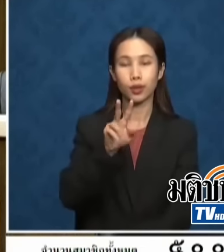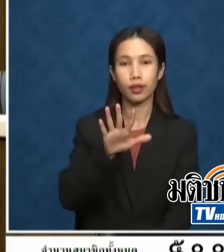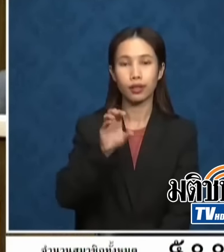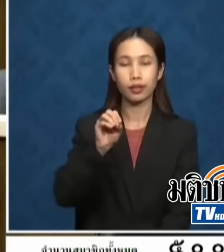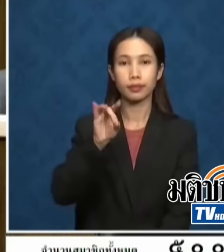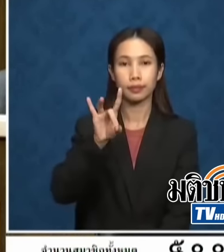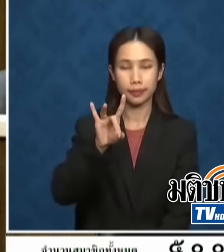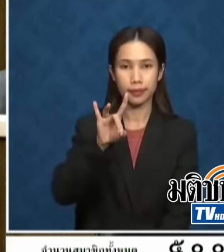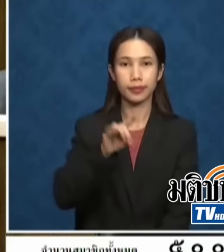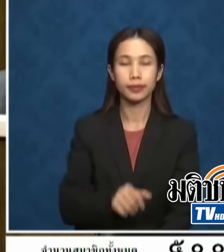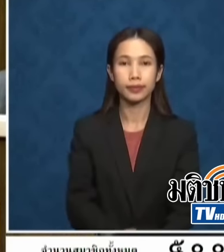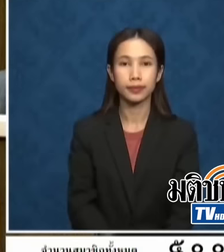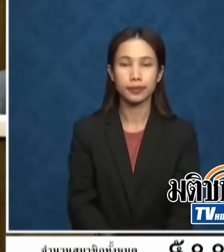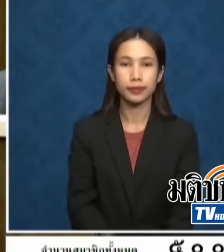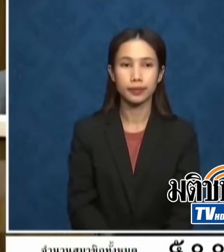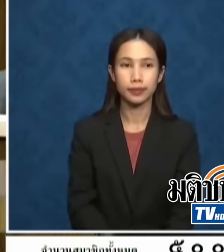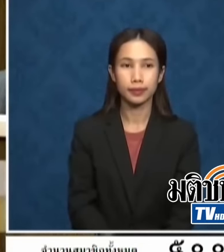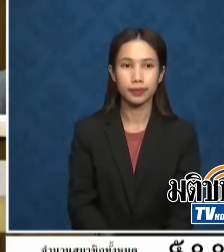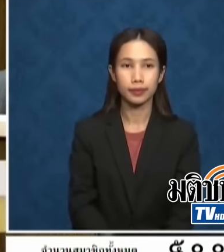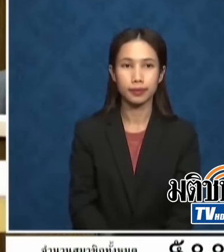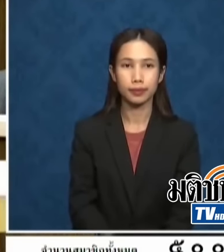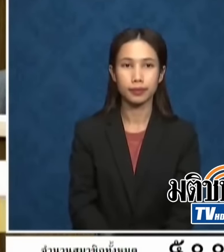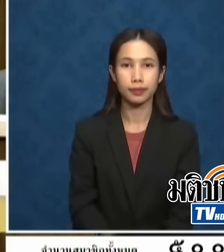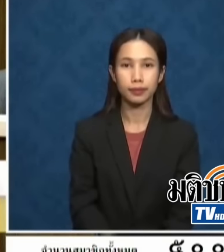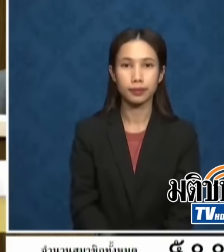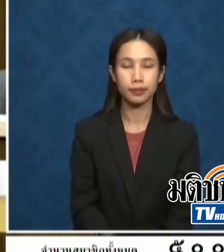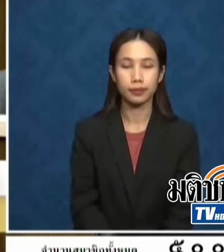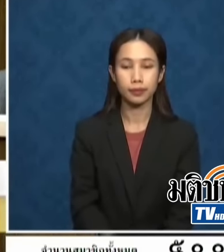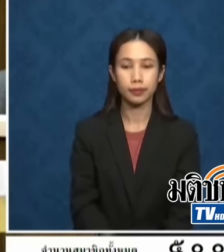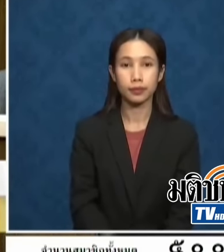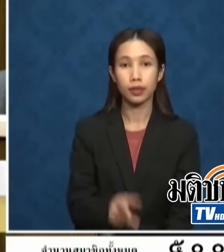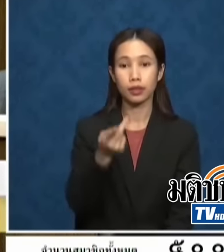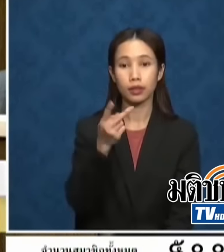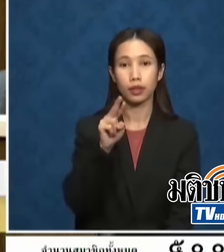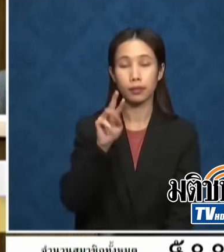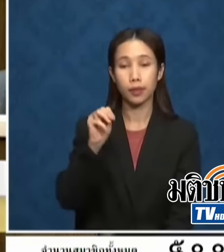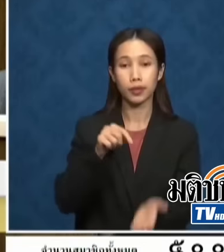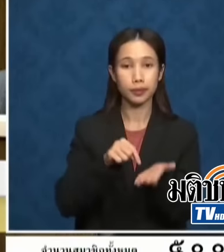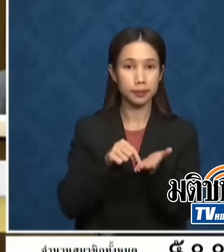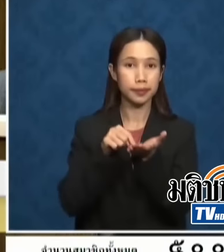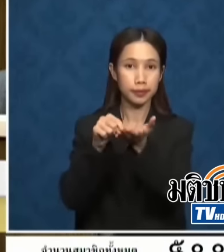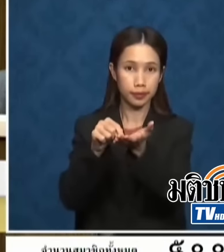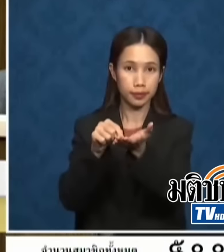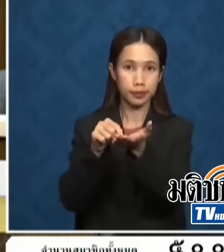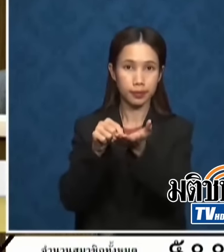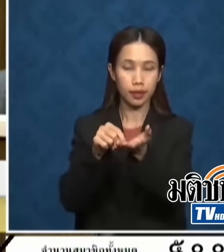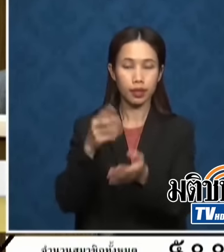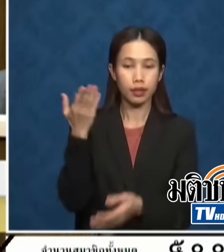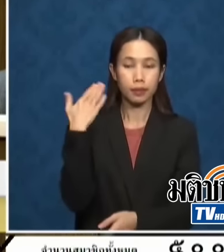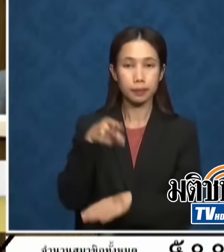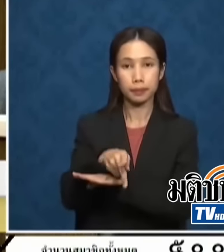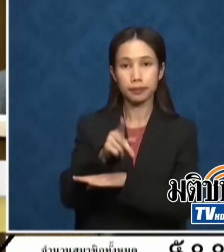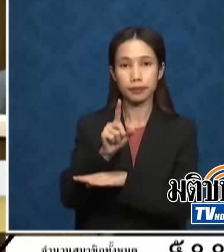2558 พ.ศ.ที่คณะรัฐมนตรีเป็นผู้เสนอดังที่ท่านประธ